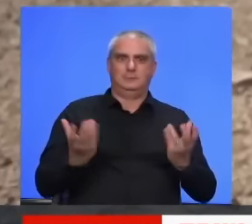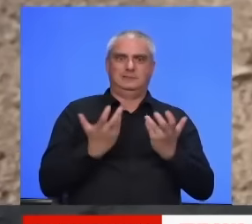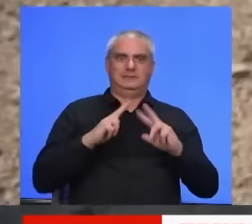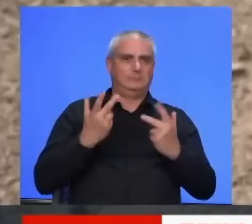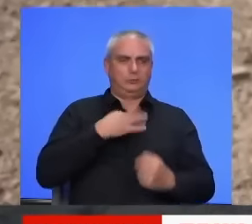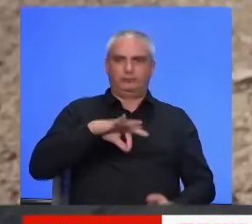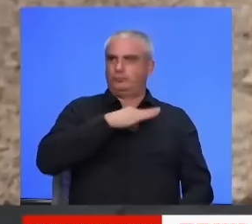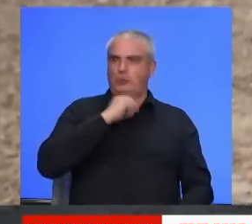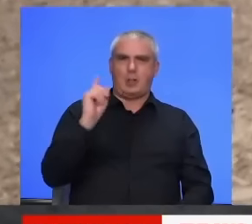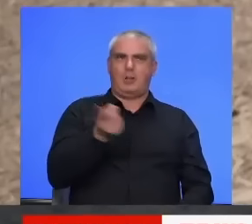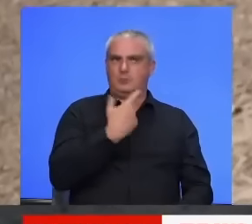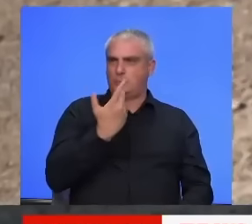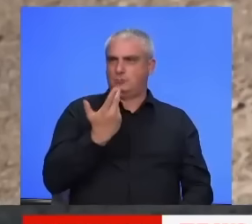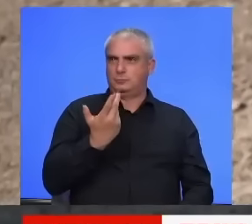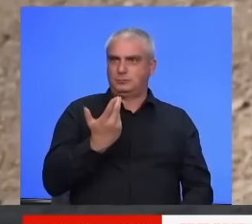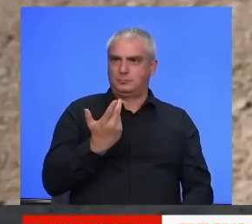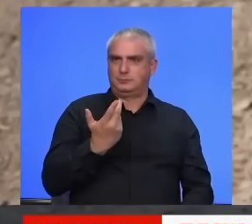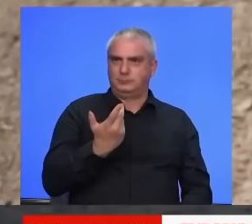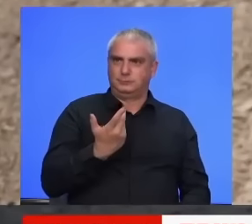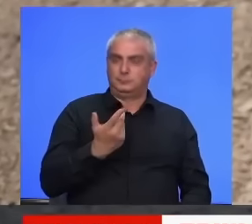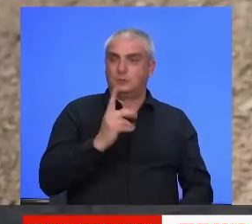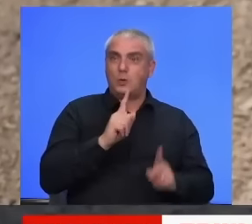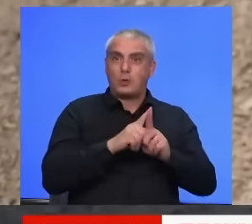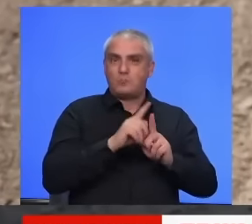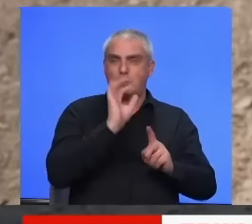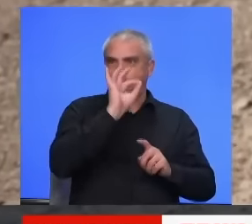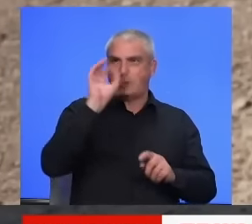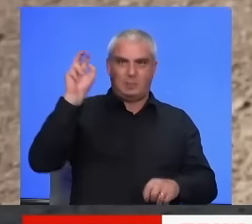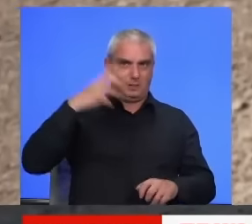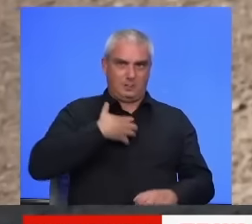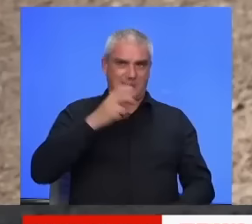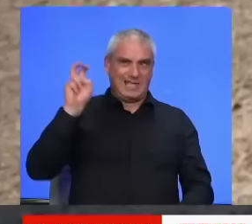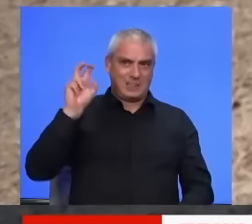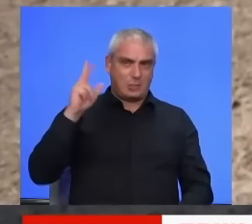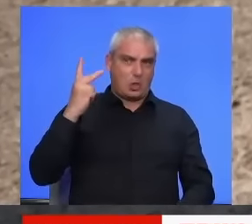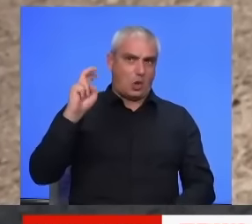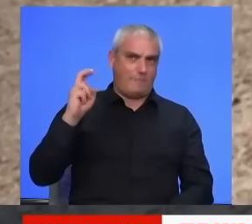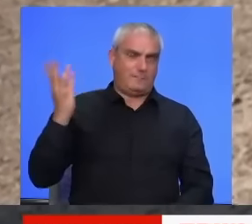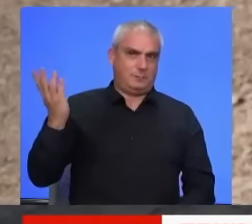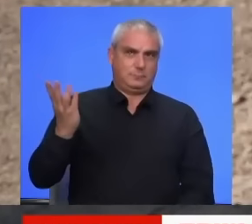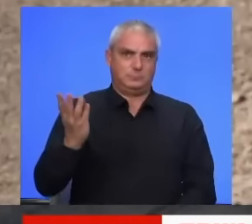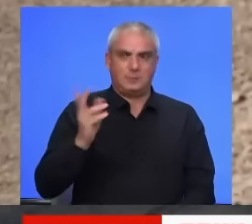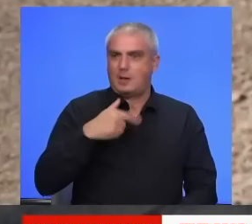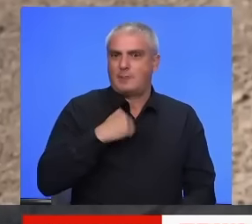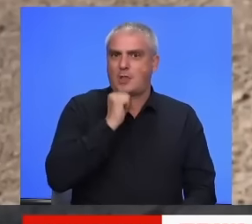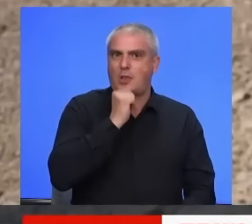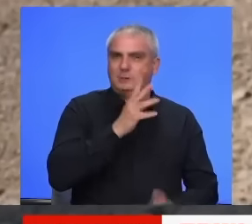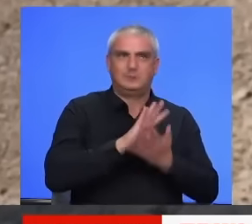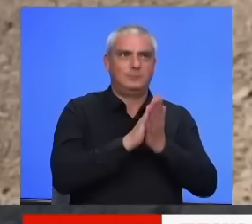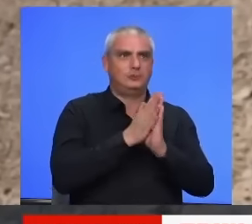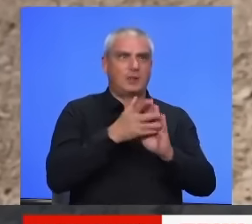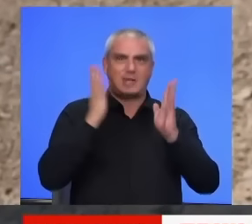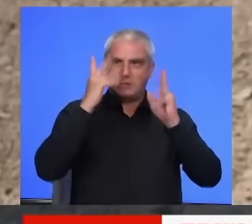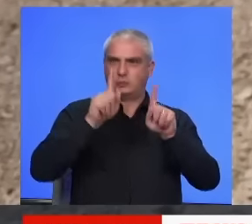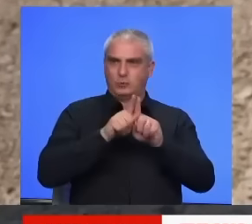ולי ולגילי ולרוני, כמו שהוא שייך לעידן עופר, גם כי אנחנו לא רוצים שישנה כאן אסון כמו אסון